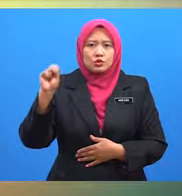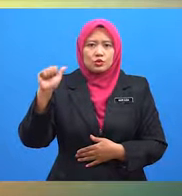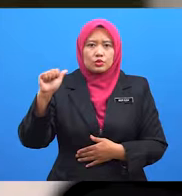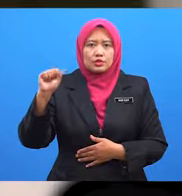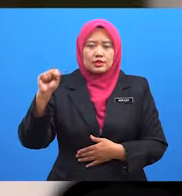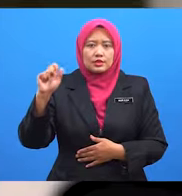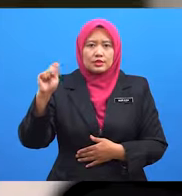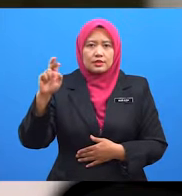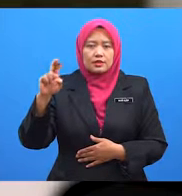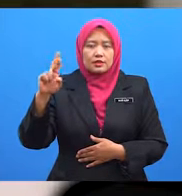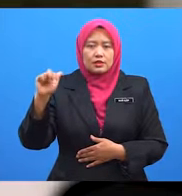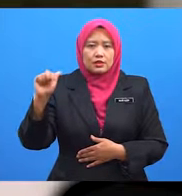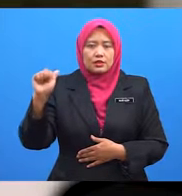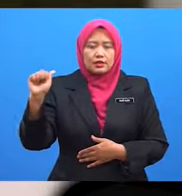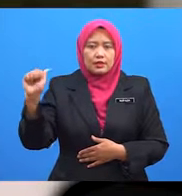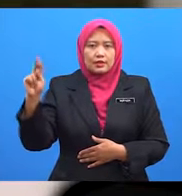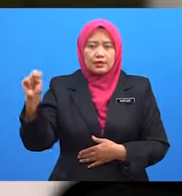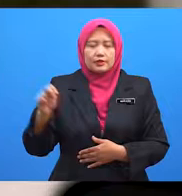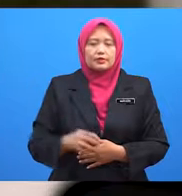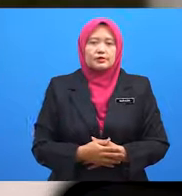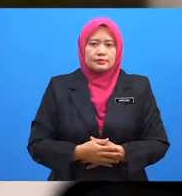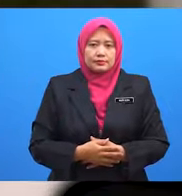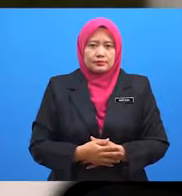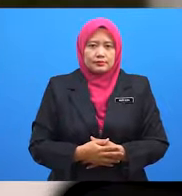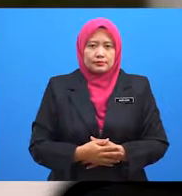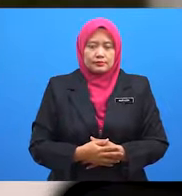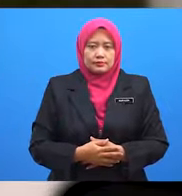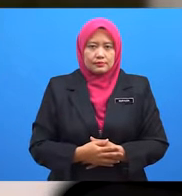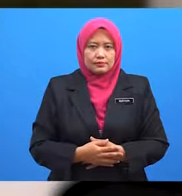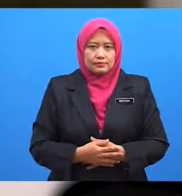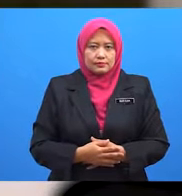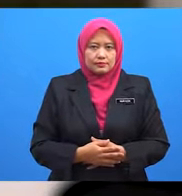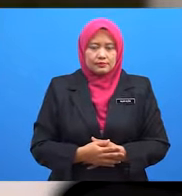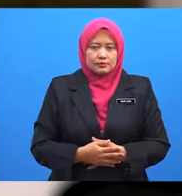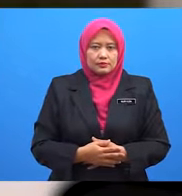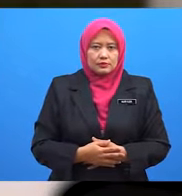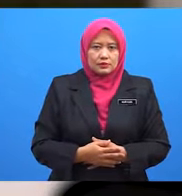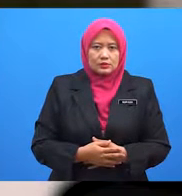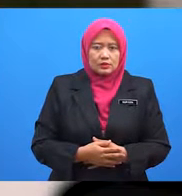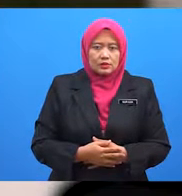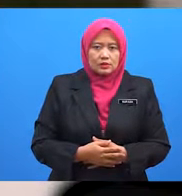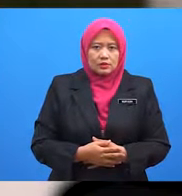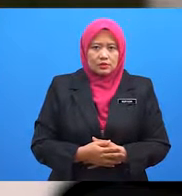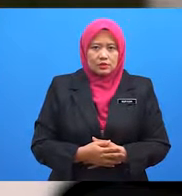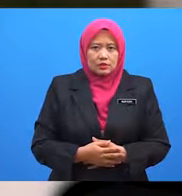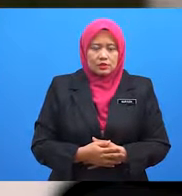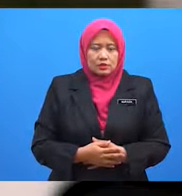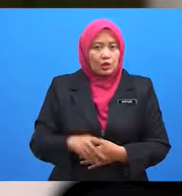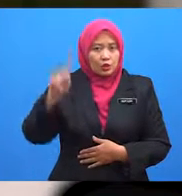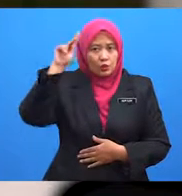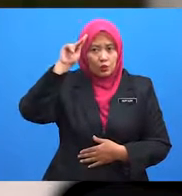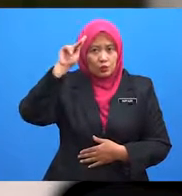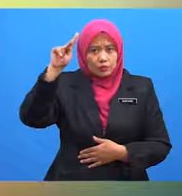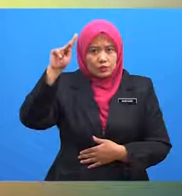1616. Baiklah pelajar sekalian, cikgu akan teruskan perbincangan kita kepada tajuk Konsep